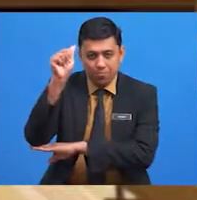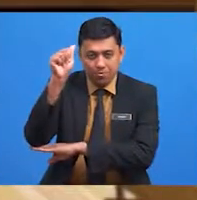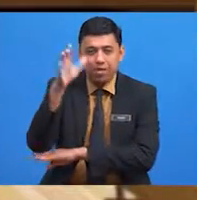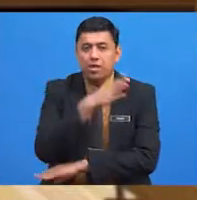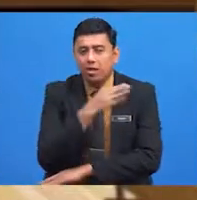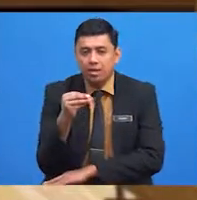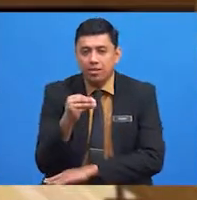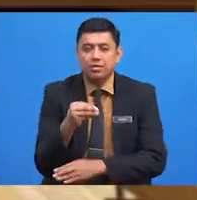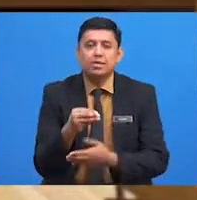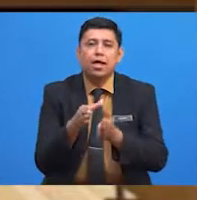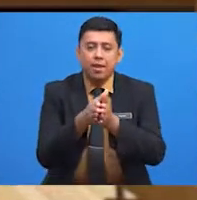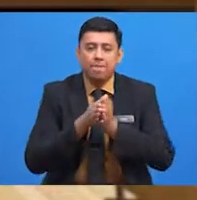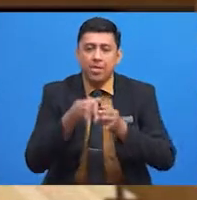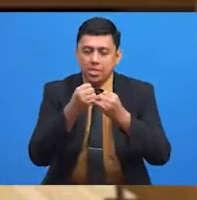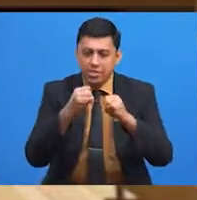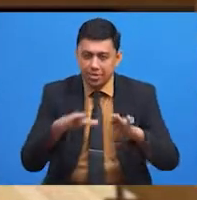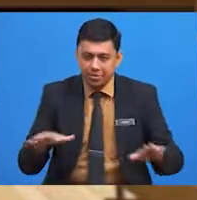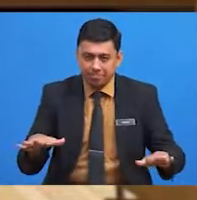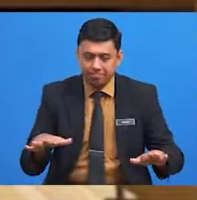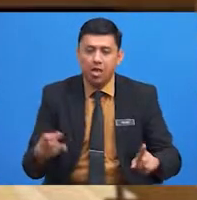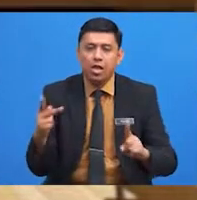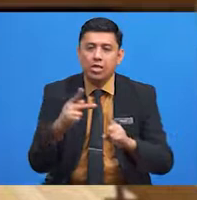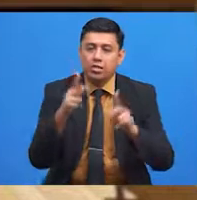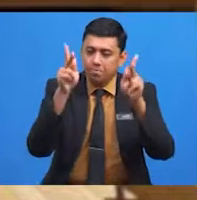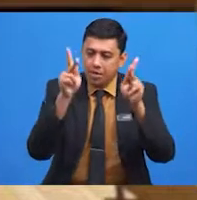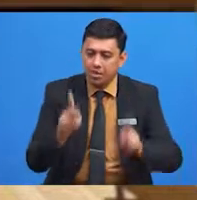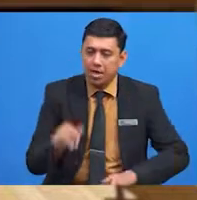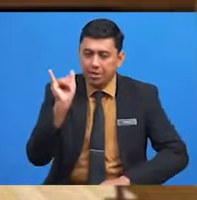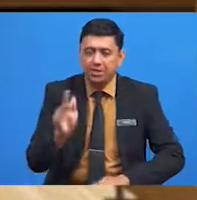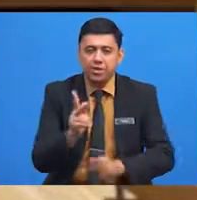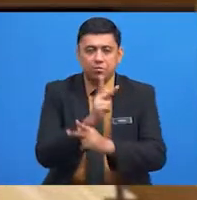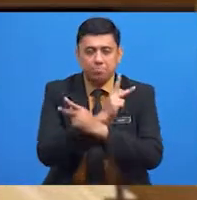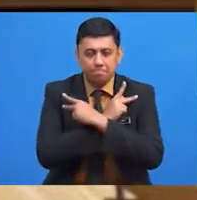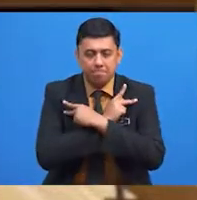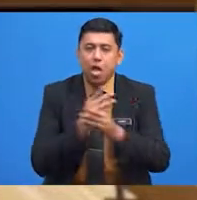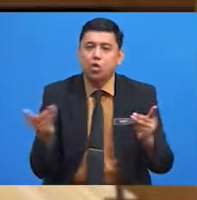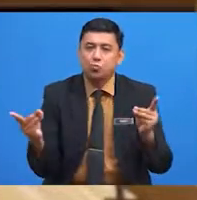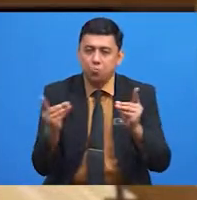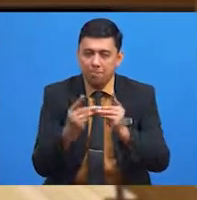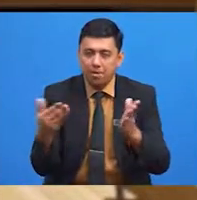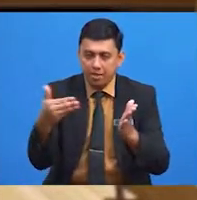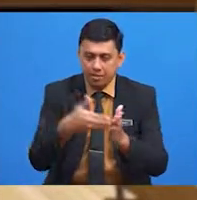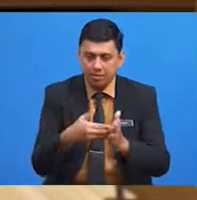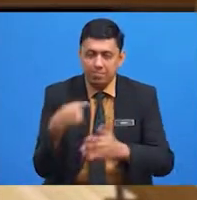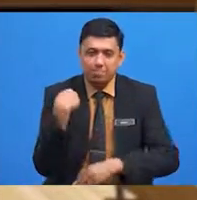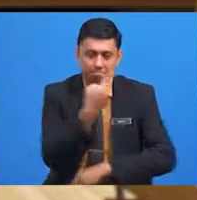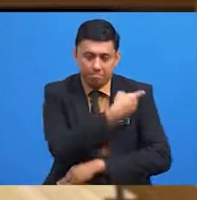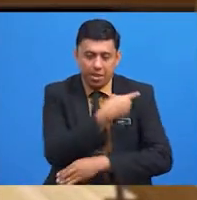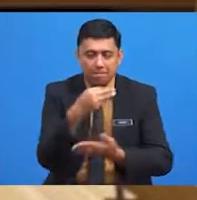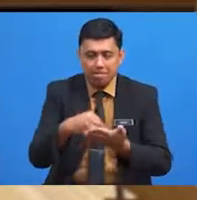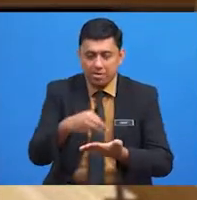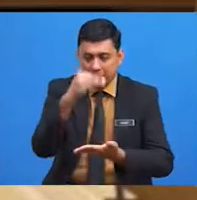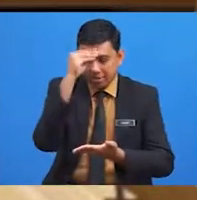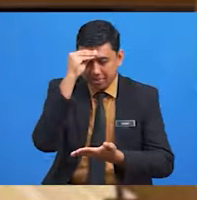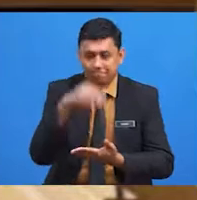Assalamualaikum dan salam sejahtera. Kepada pelajar yang dikasihi, bertemu lagi kita dalam